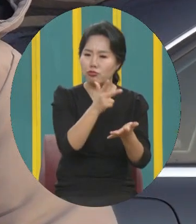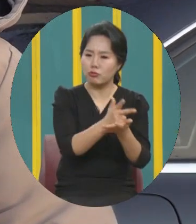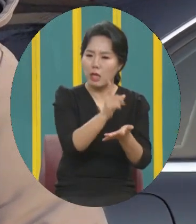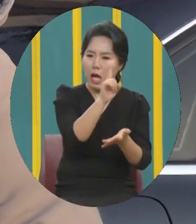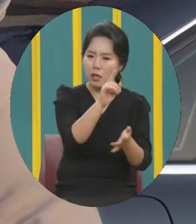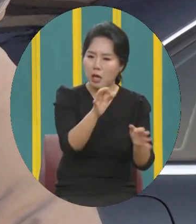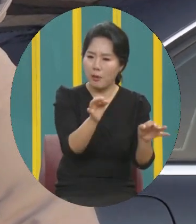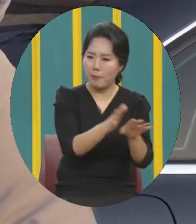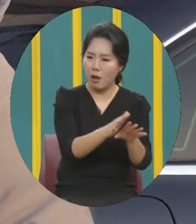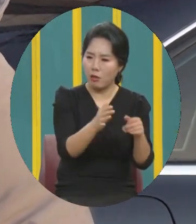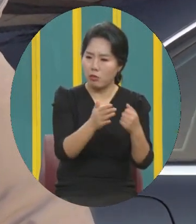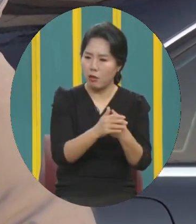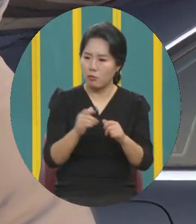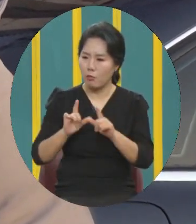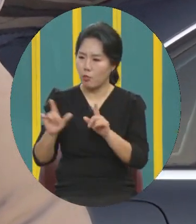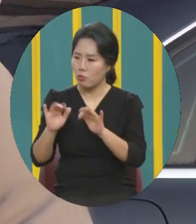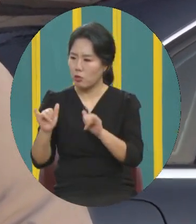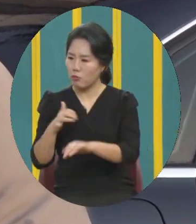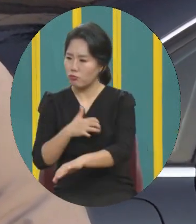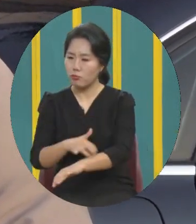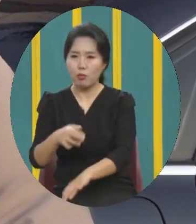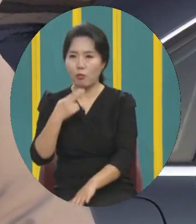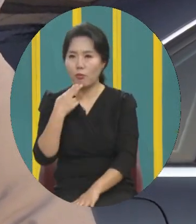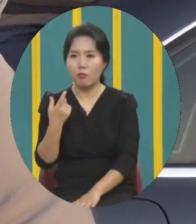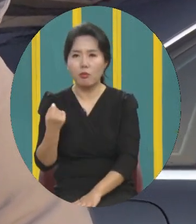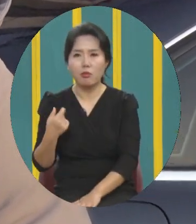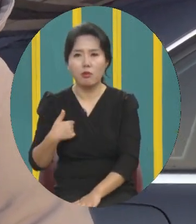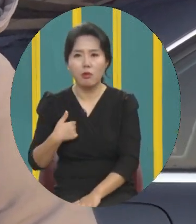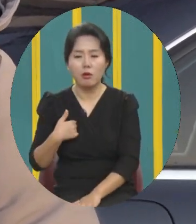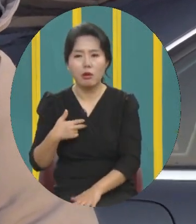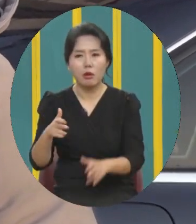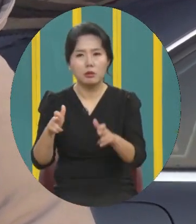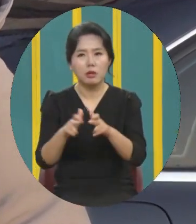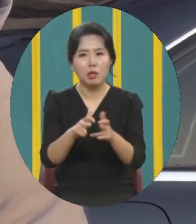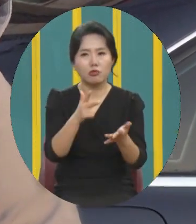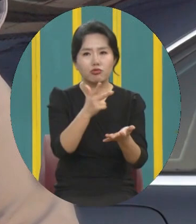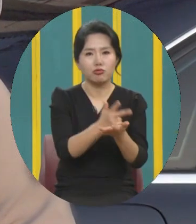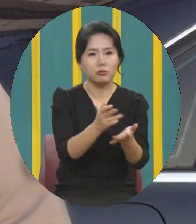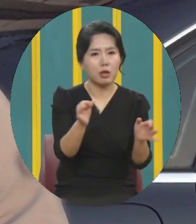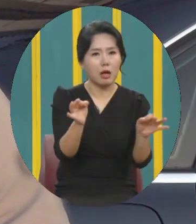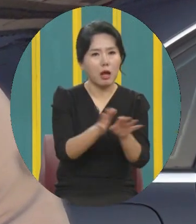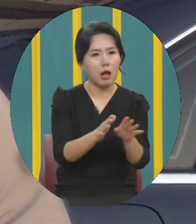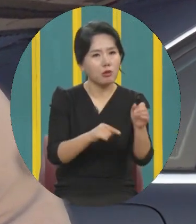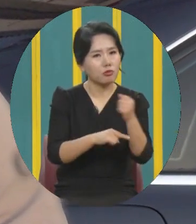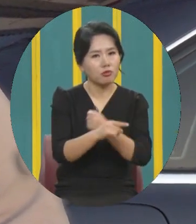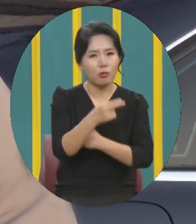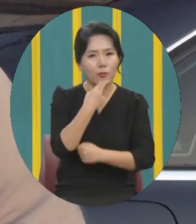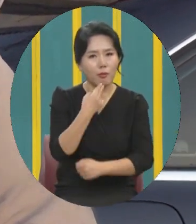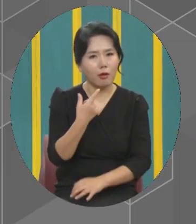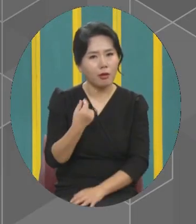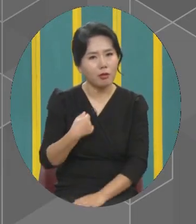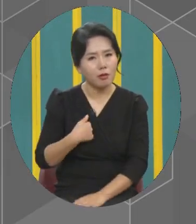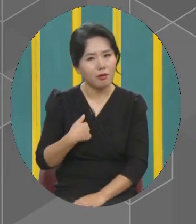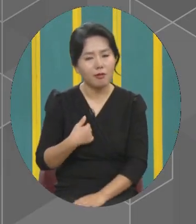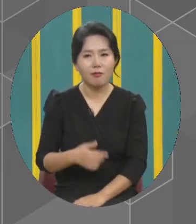불편한 점은 없다고 생각을 하기 때문에 장애인 주차구역을 굳이 없앨 필요는 없다는 생각이 듭니다.